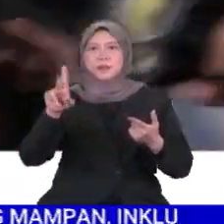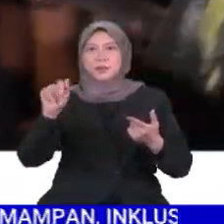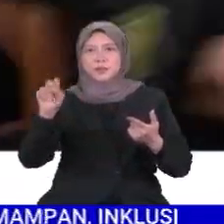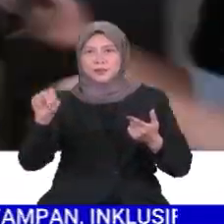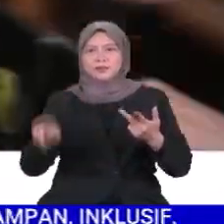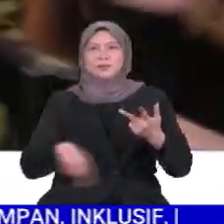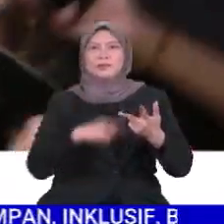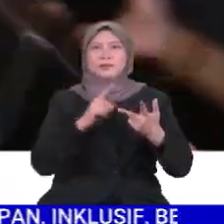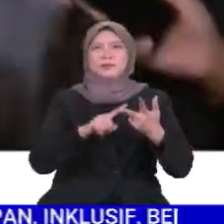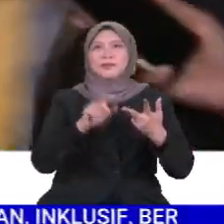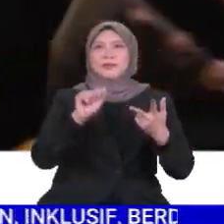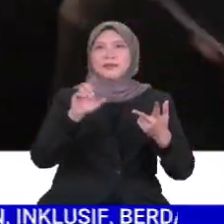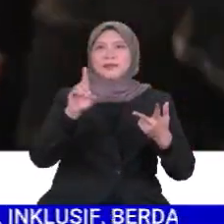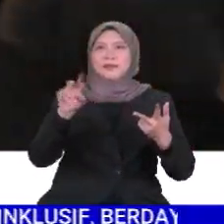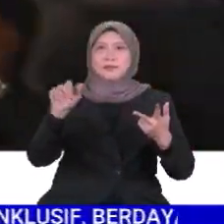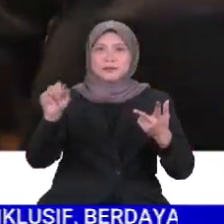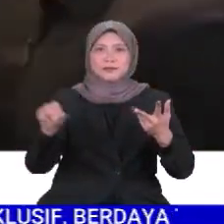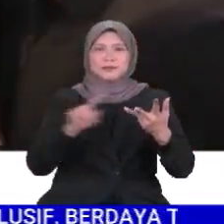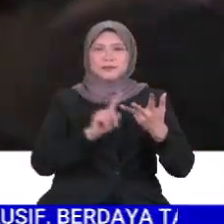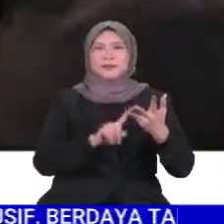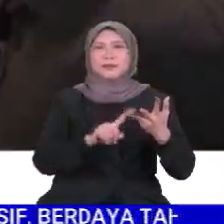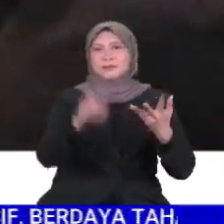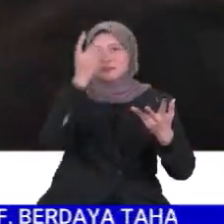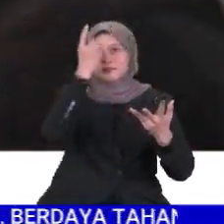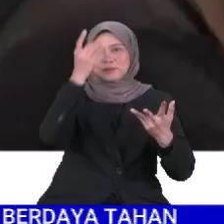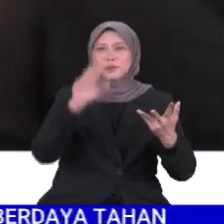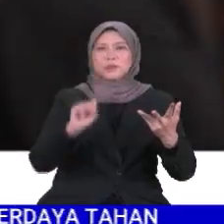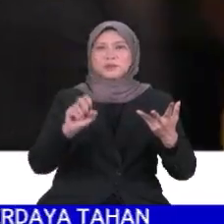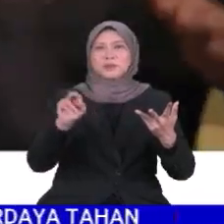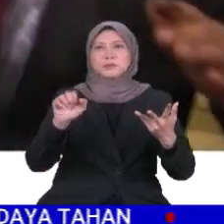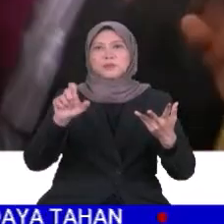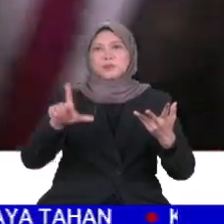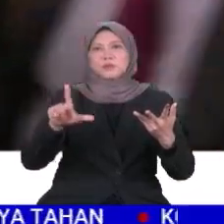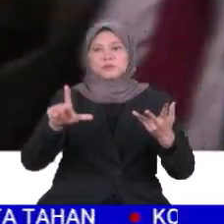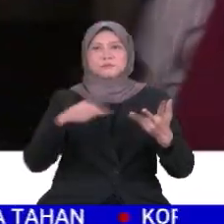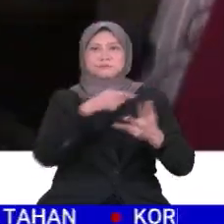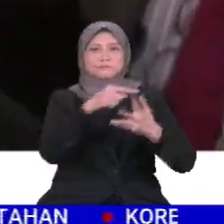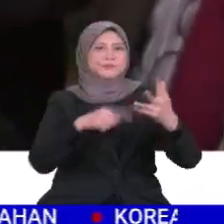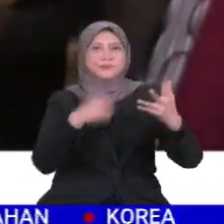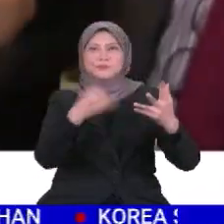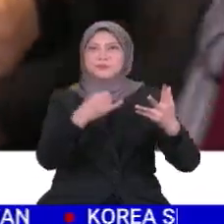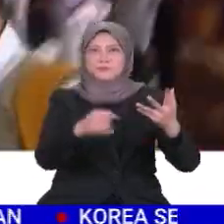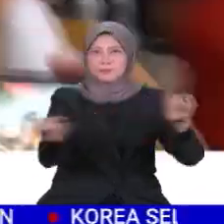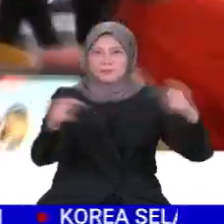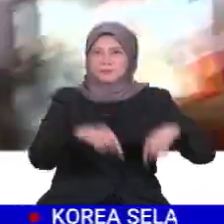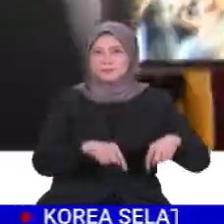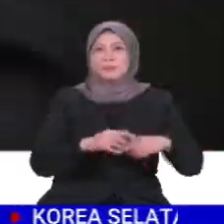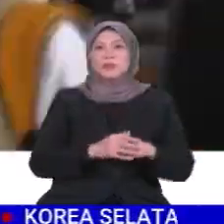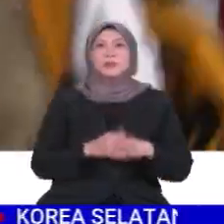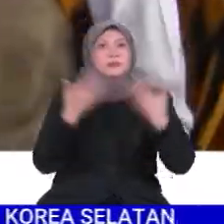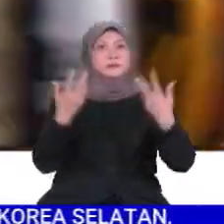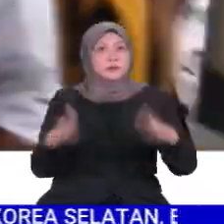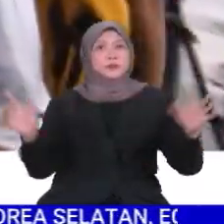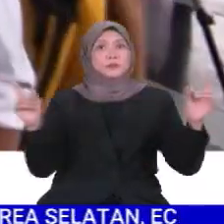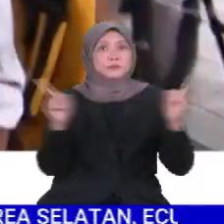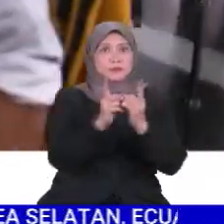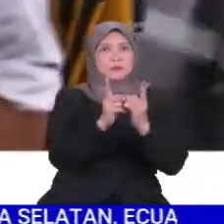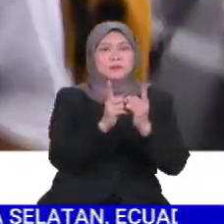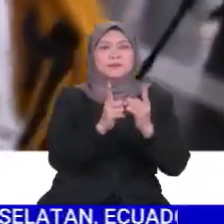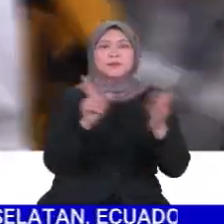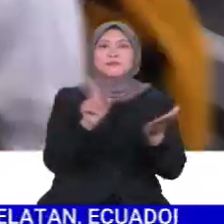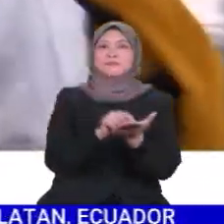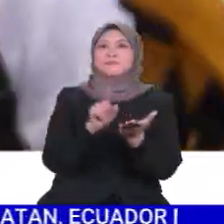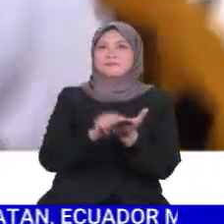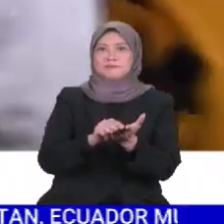Alias, Datuk Adnan Abu Hassan dan Datuk Samsul Kaha Muhammad Deli. Sejurus selesai pertemuan itu dalam